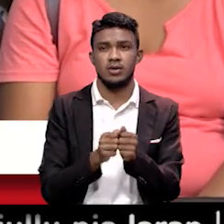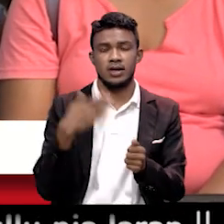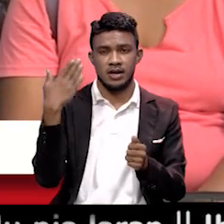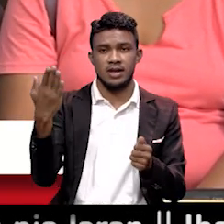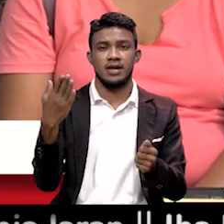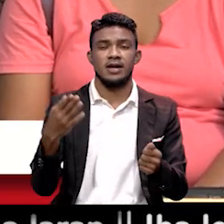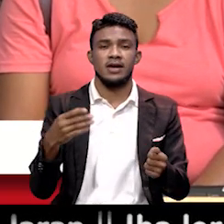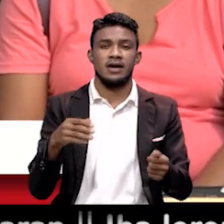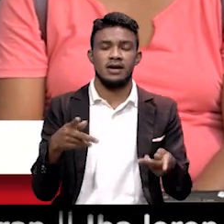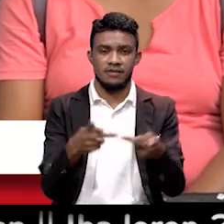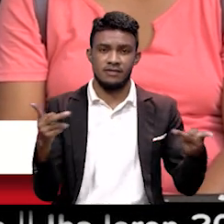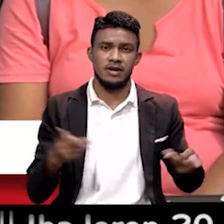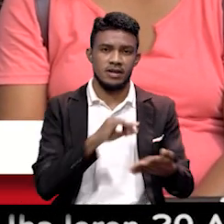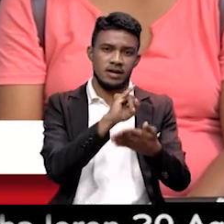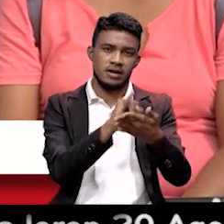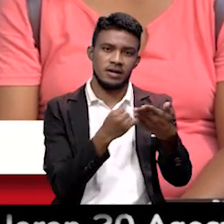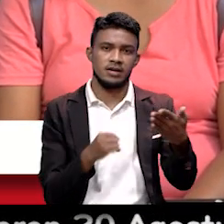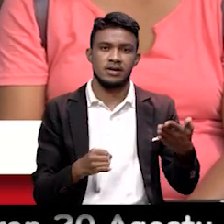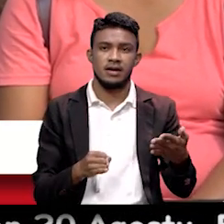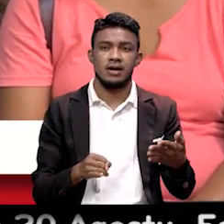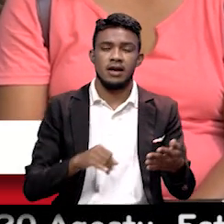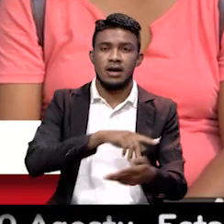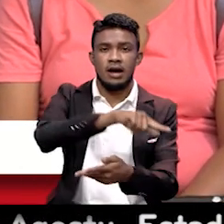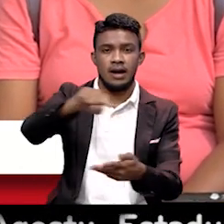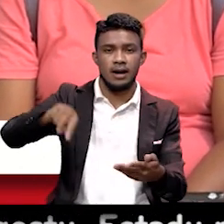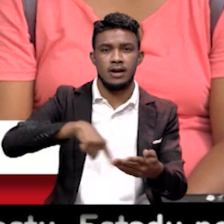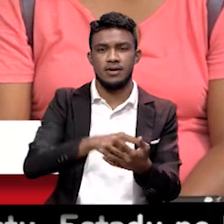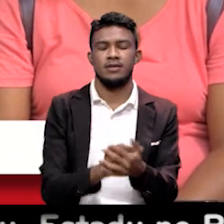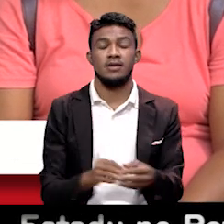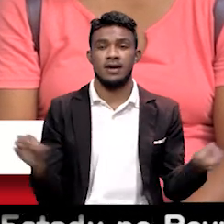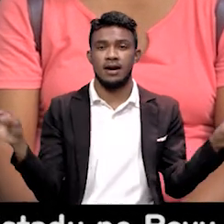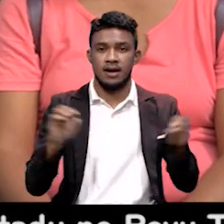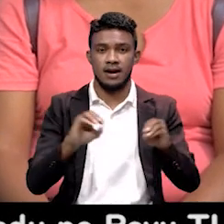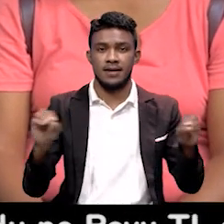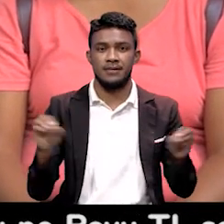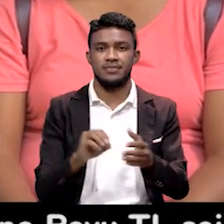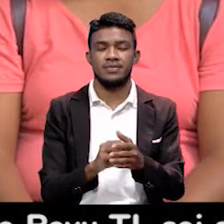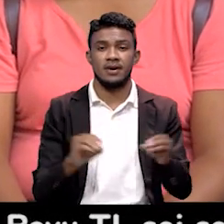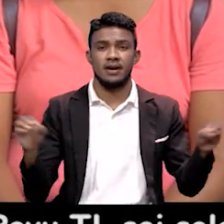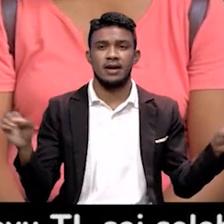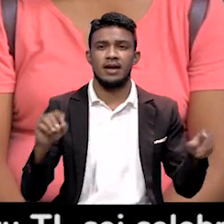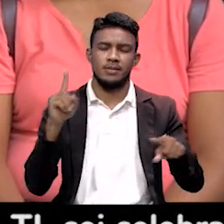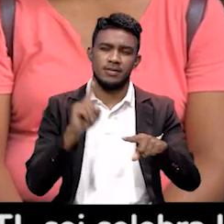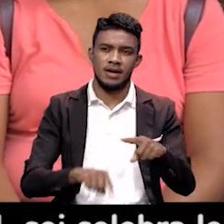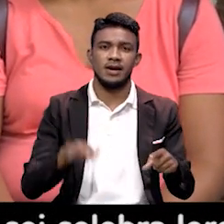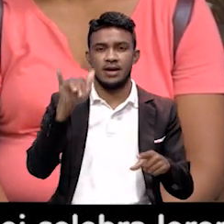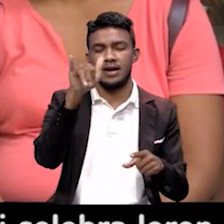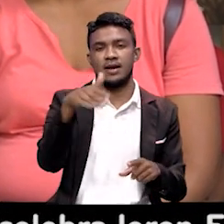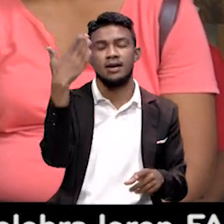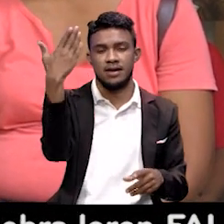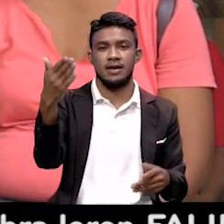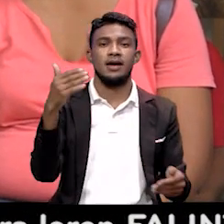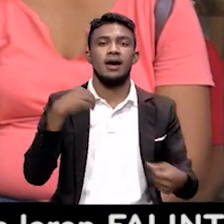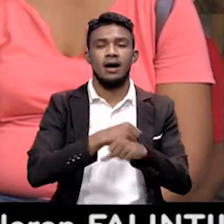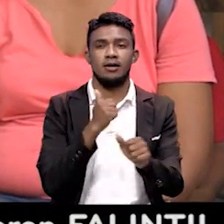Artemori ne. No environment to haleu la favorable ba ami para tu continua ni aktividade stamba